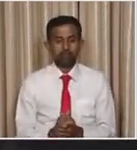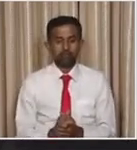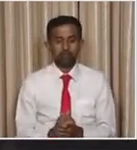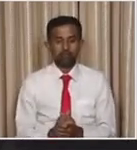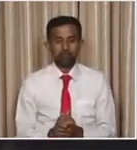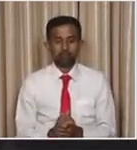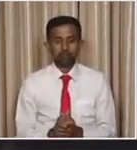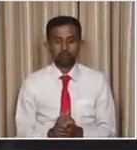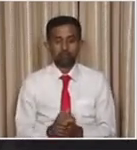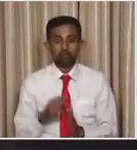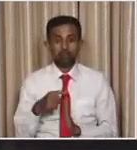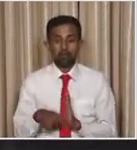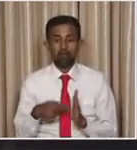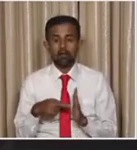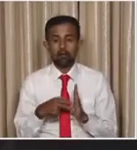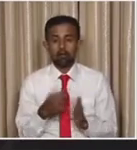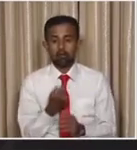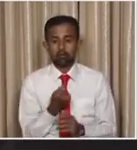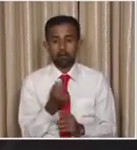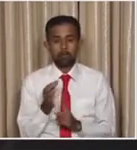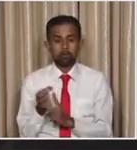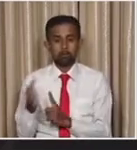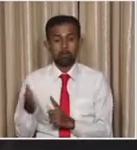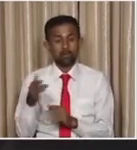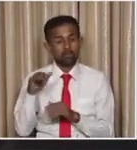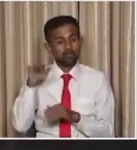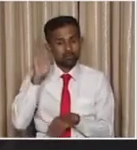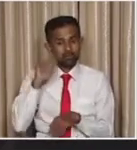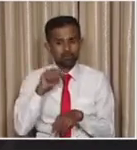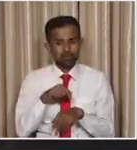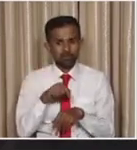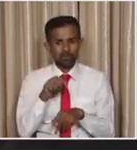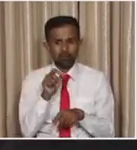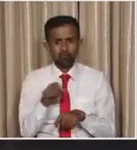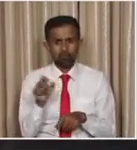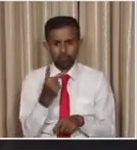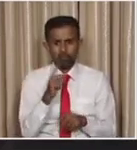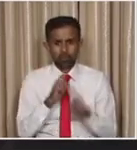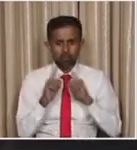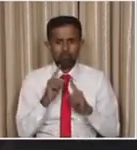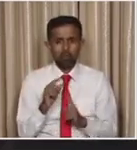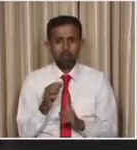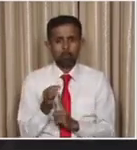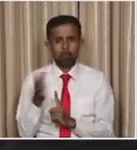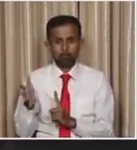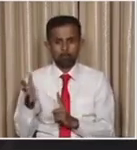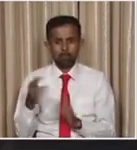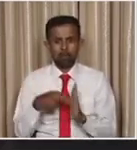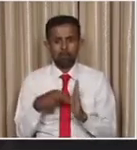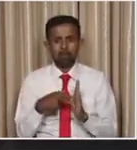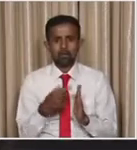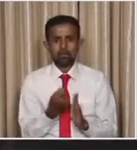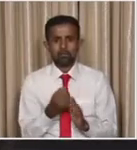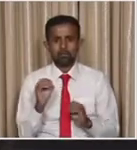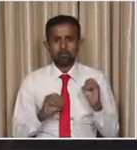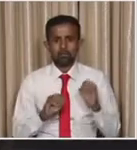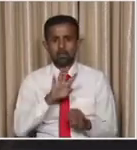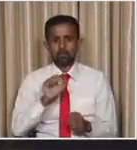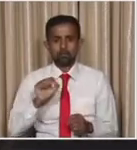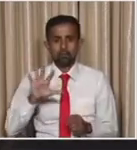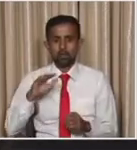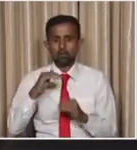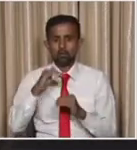මේ රටේ ආර්ථිකය ගත්තම් ප්‍රේමදාස යුගය ගැන කතා කරා දෙන්නෙක්ම ප්‍රේමදාස යුගයේ රටේ ආර්ථිකය කිසිම වෙලාවක 104.5%